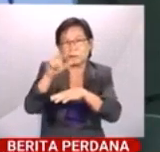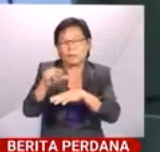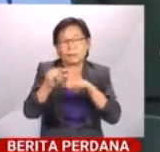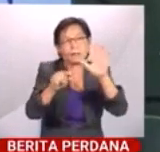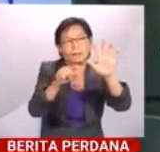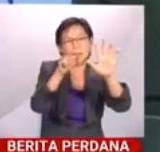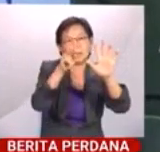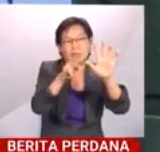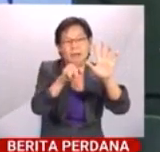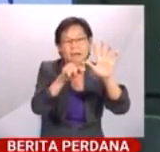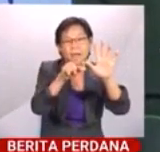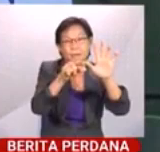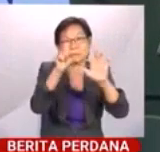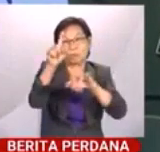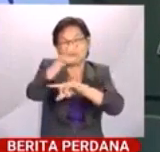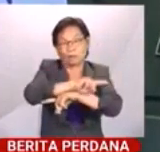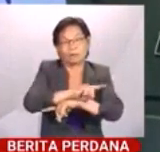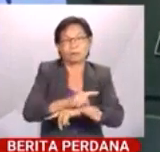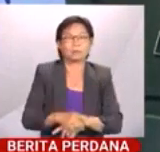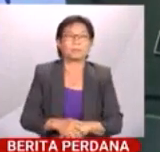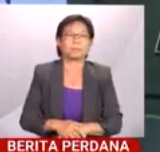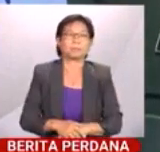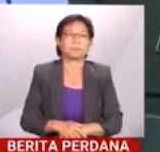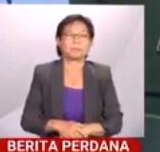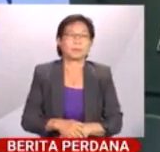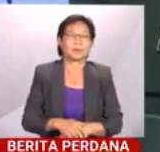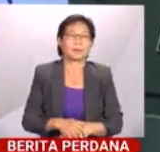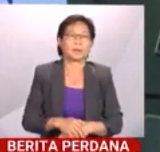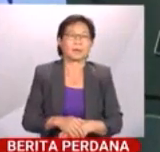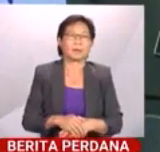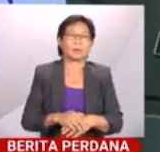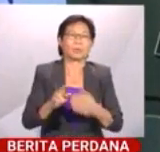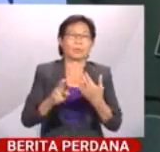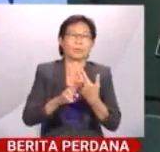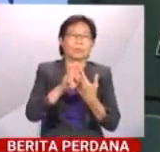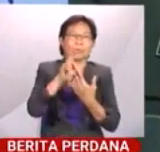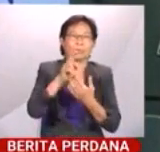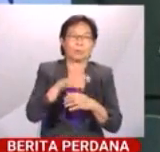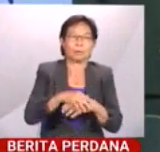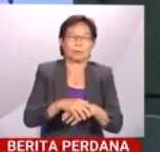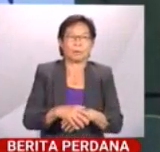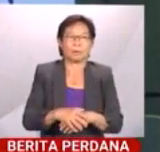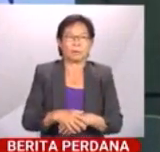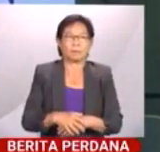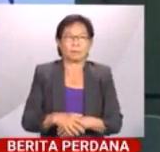sehari. Daripada hasil sistem kita dapati yang sebelah utara ni memang